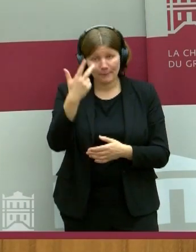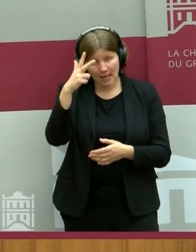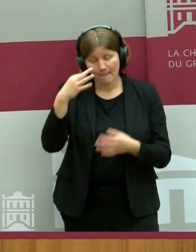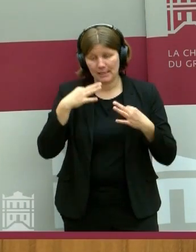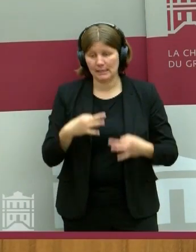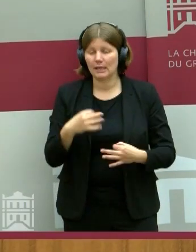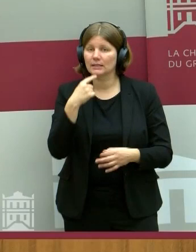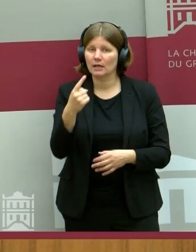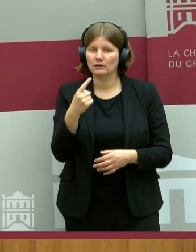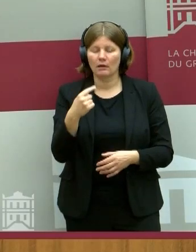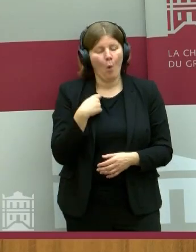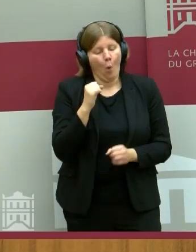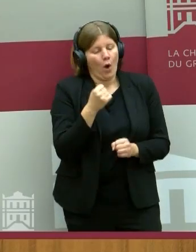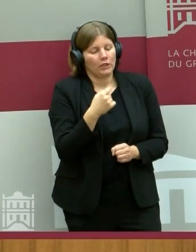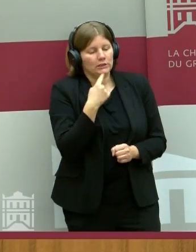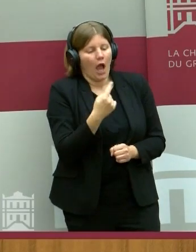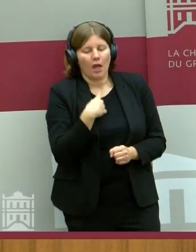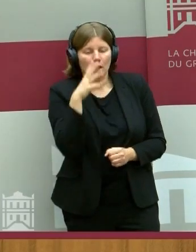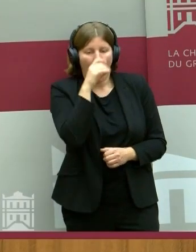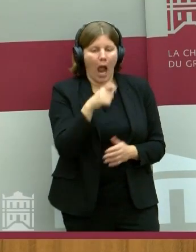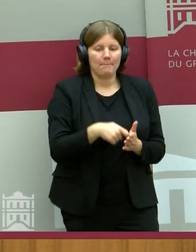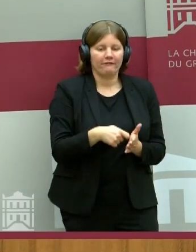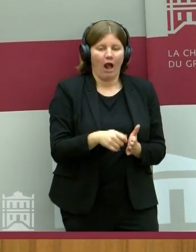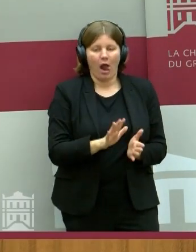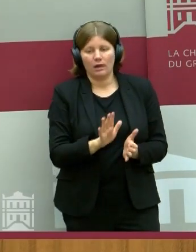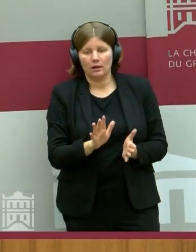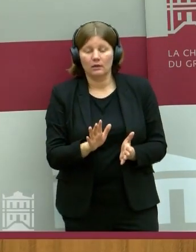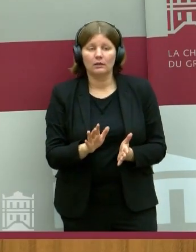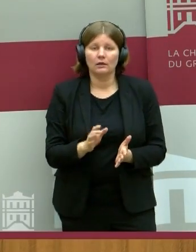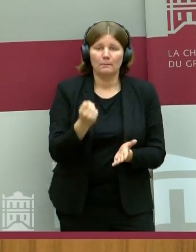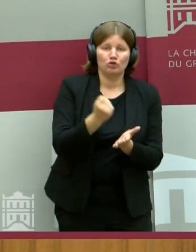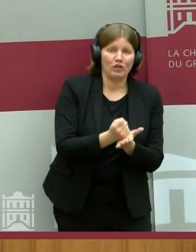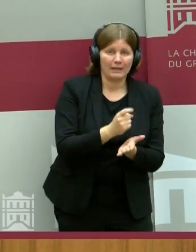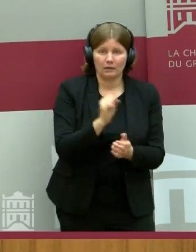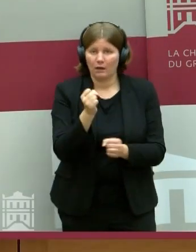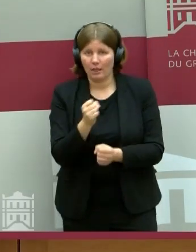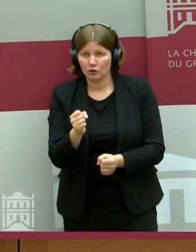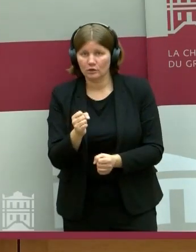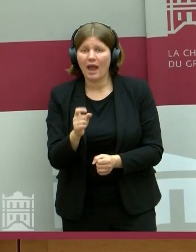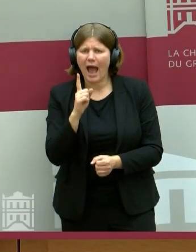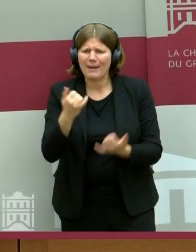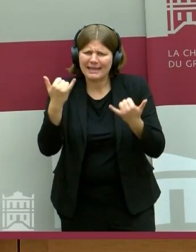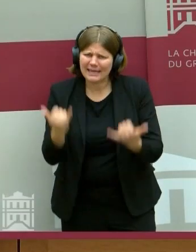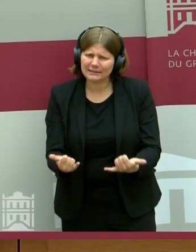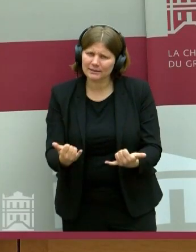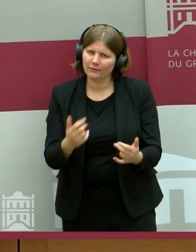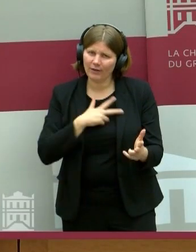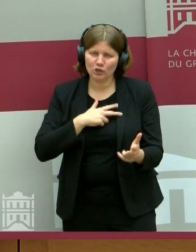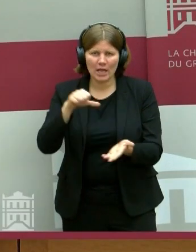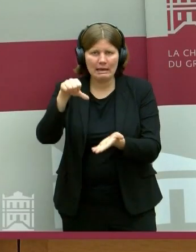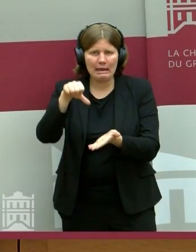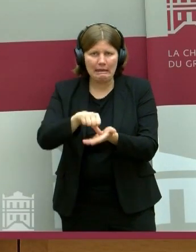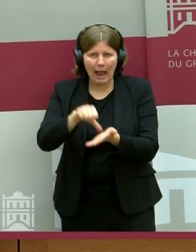so, nicht für ein geheimen Wahl, ich kann das nicht konfirmieren, nicht dementieren. Mit der Soda ist aber lo, wo den Iran soll rausfliehen